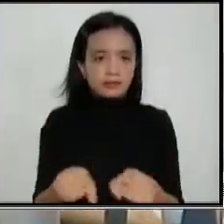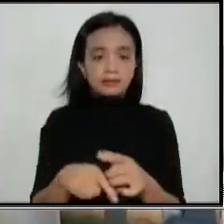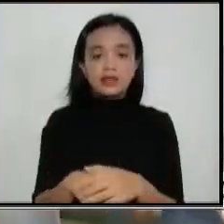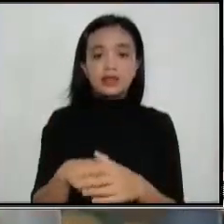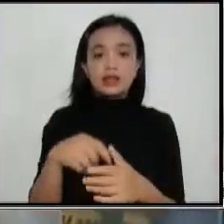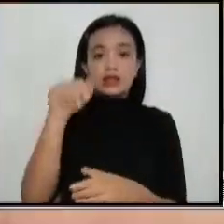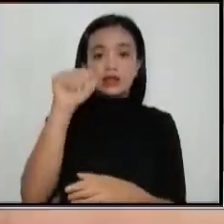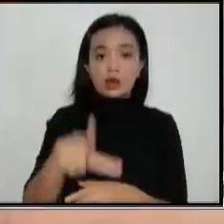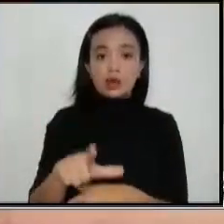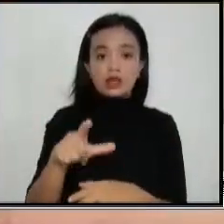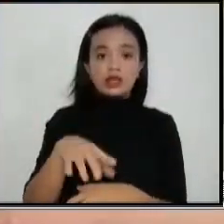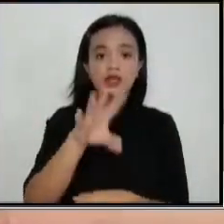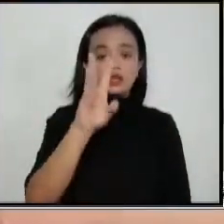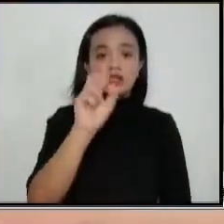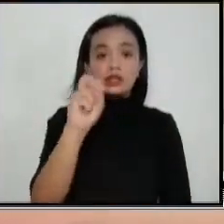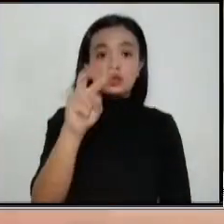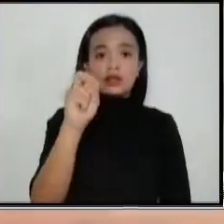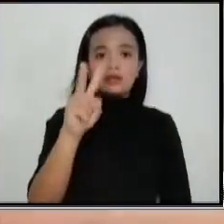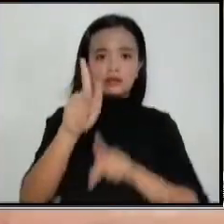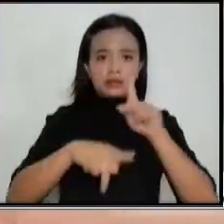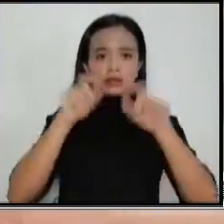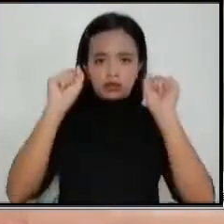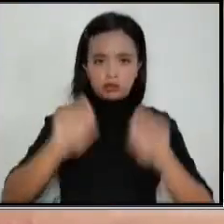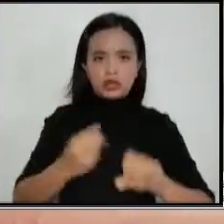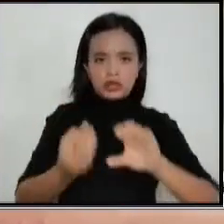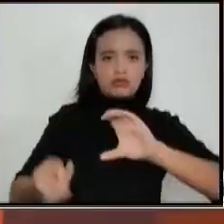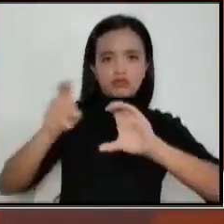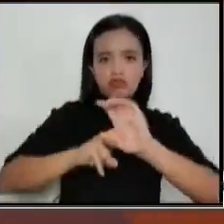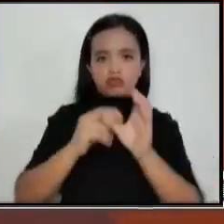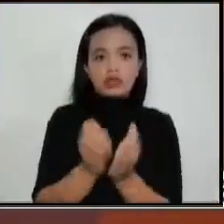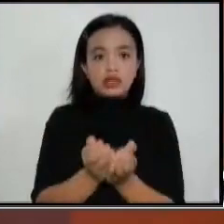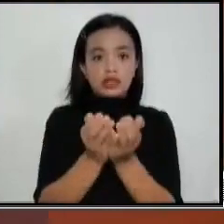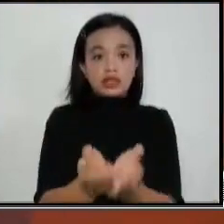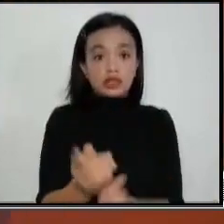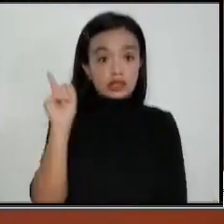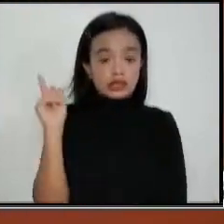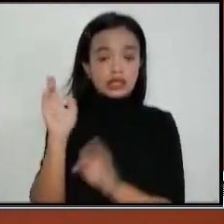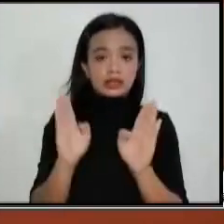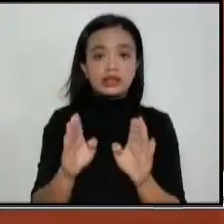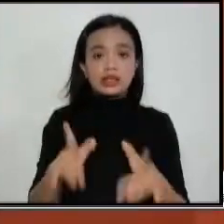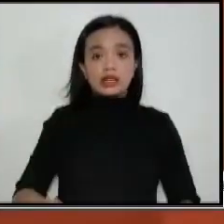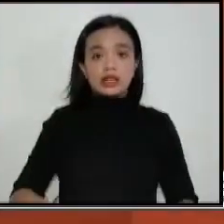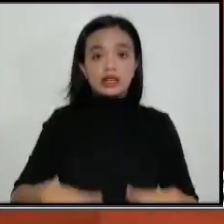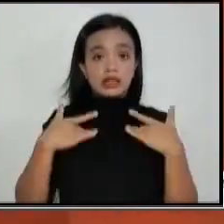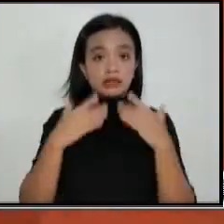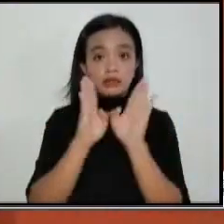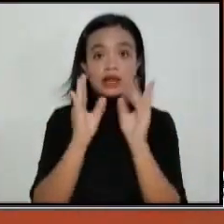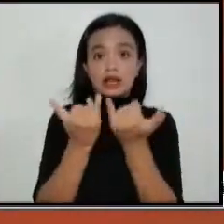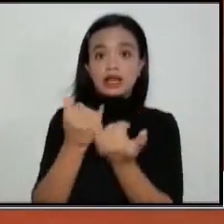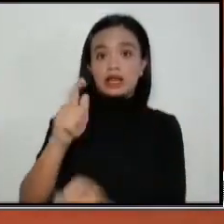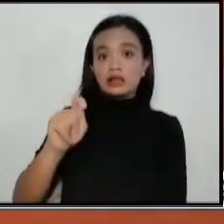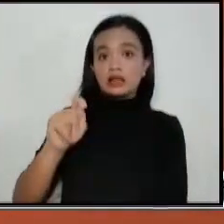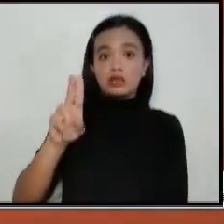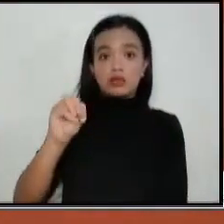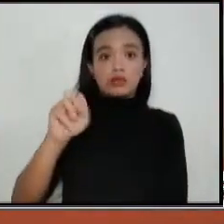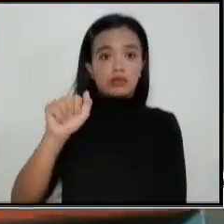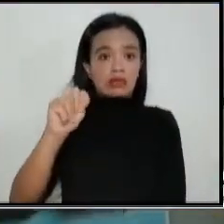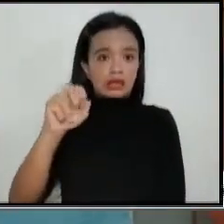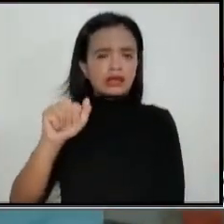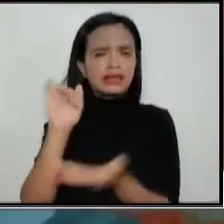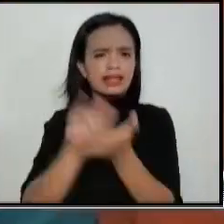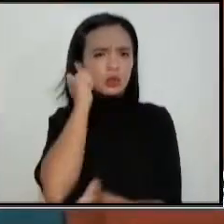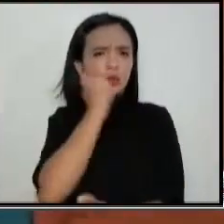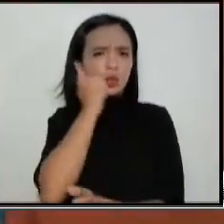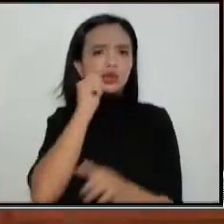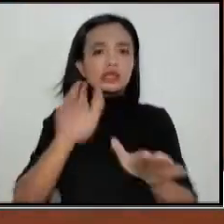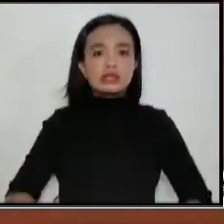kapasidad hanggang 12 katao. Si Rodrigo na nakatira sa barangay Tumana, na isa sa mga lugar na madalas bahain, maagang